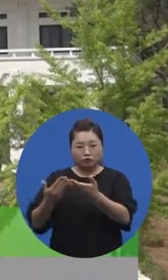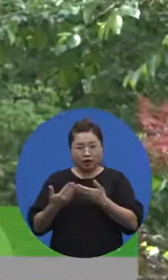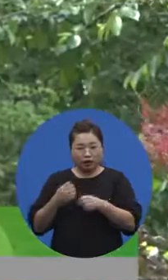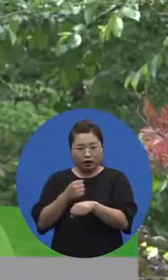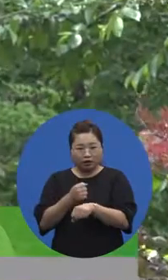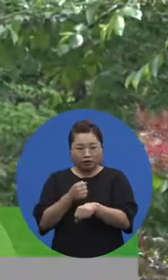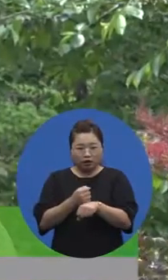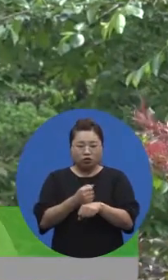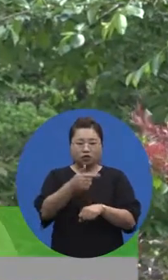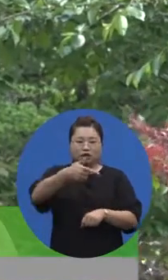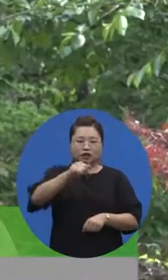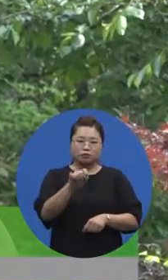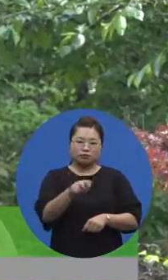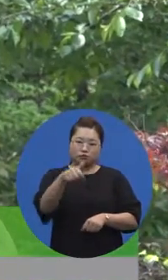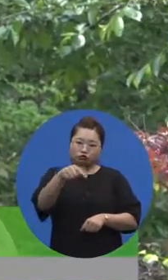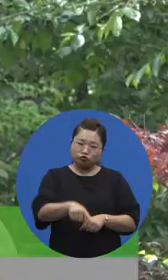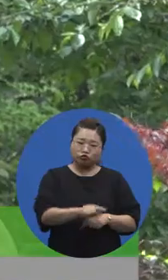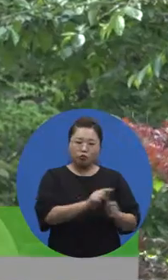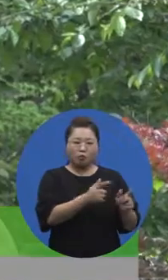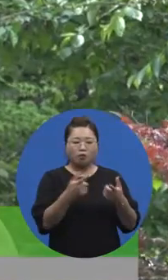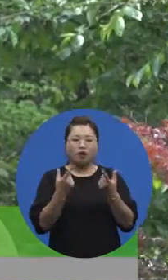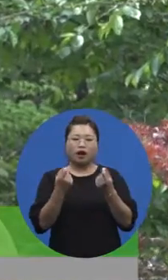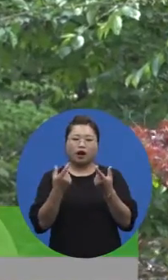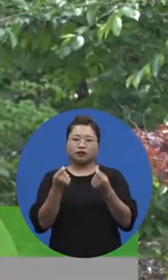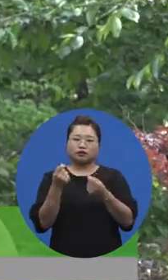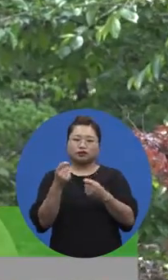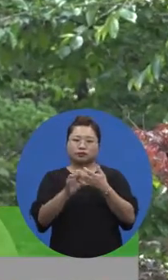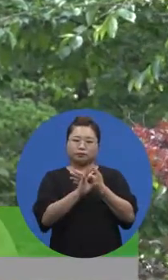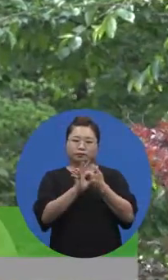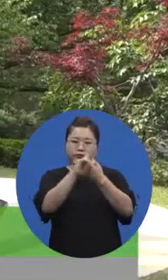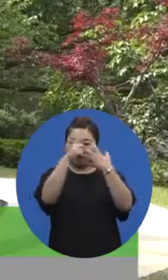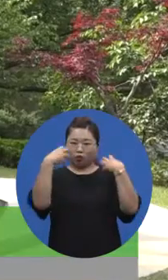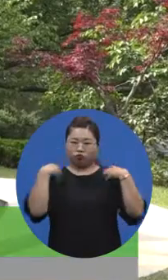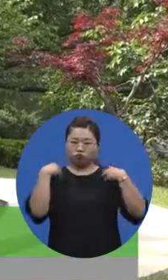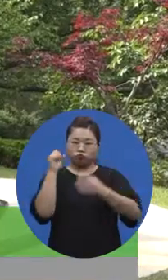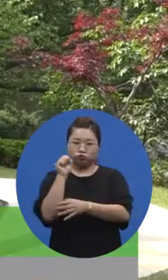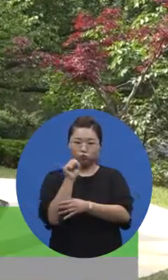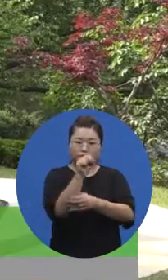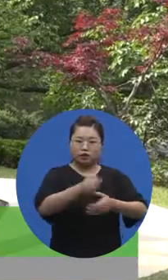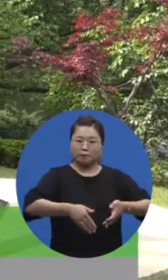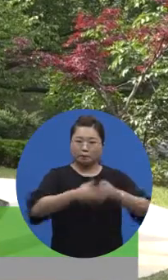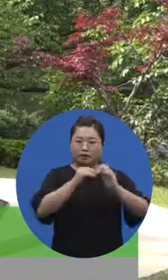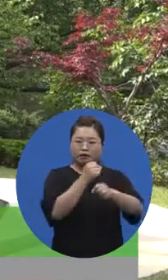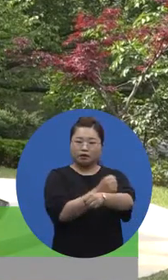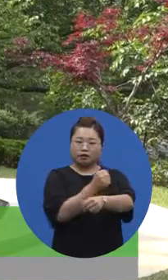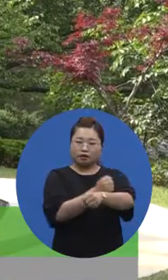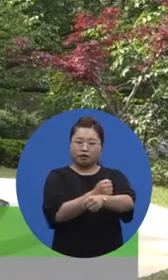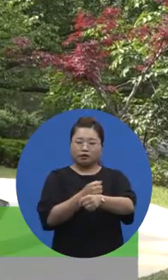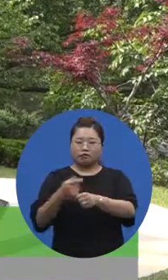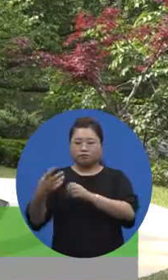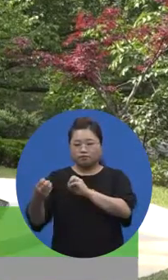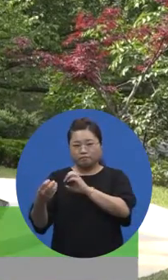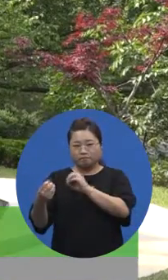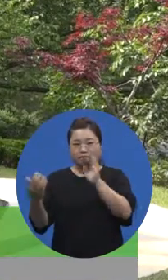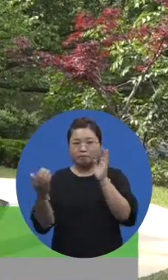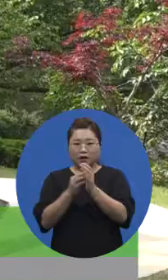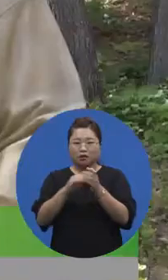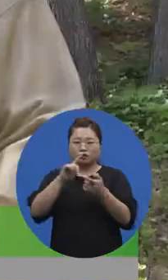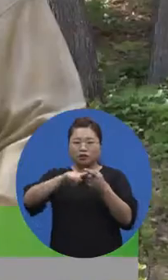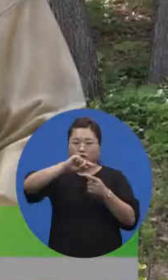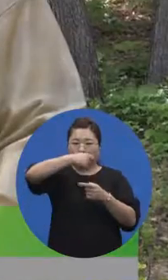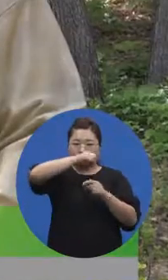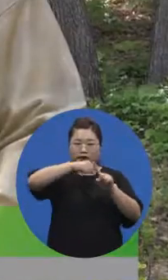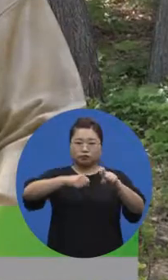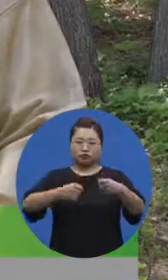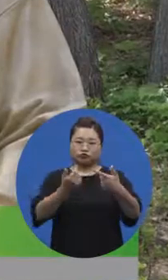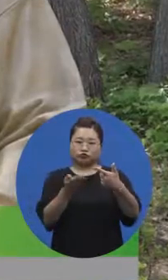김구 선생 같은 임시정부 수반들의 동상도 세우기로 했습니다. 충청북도는 자문 절차가 끝나는 대로